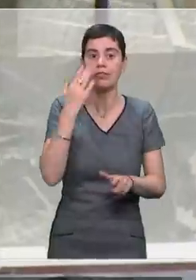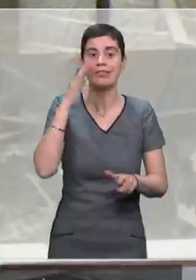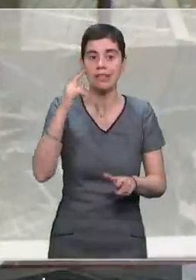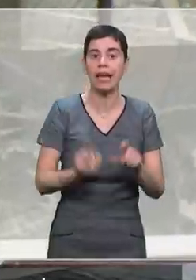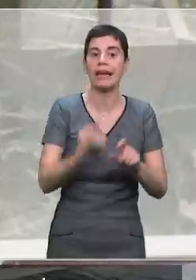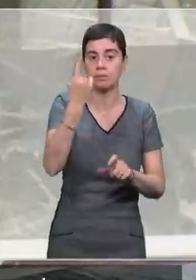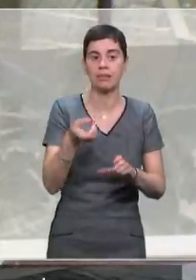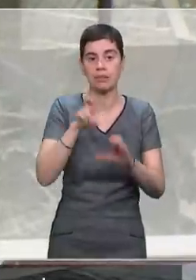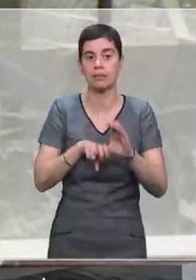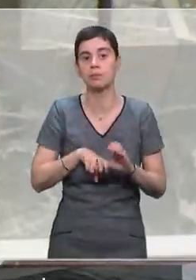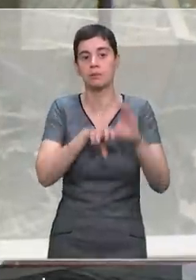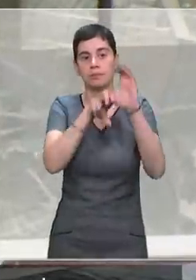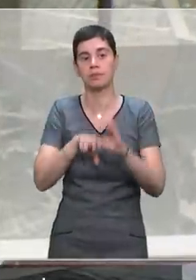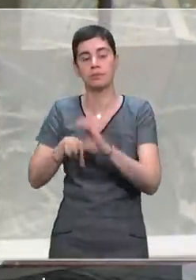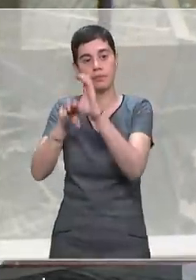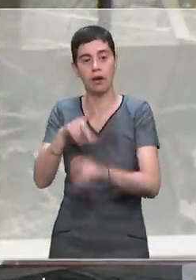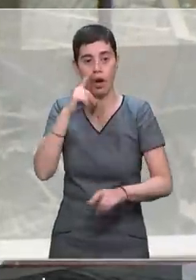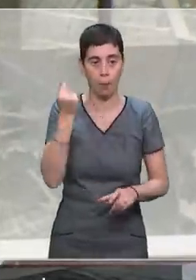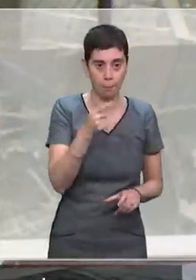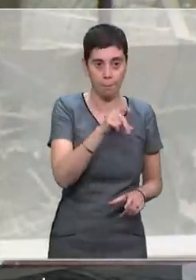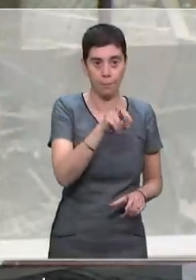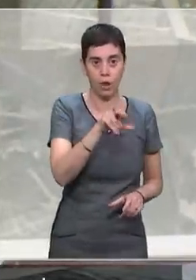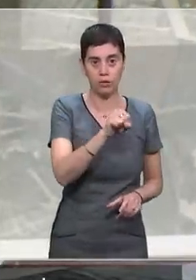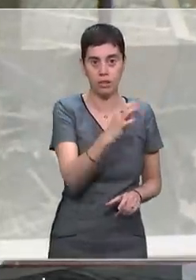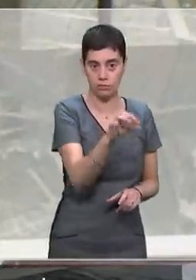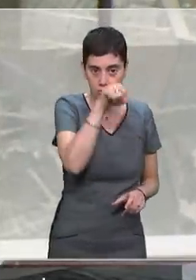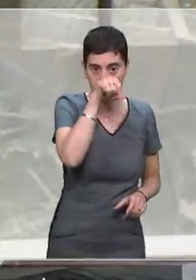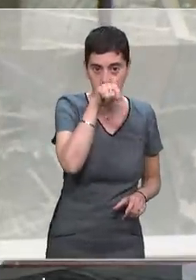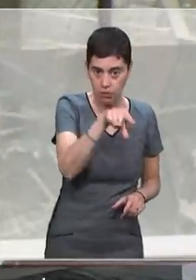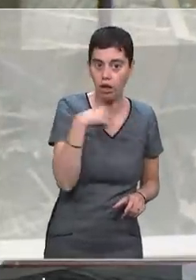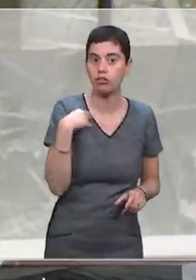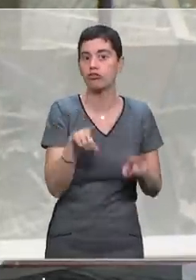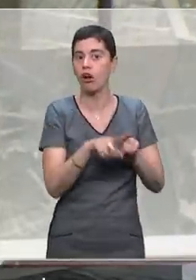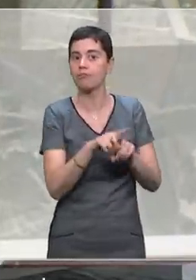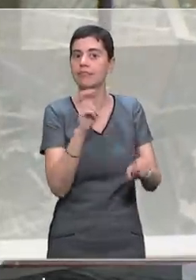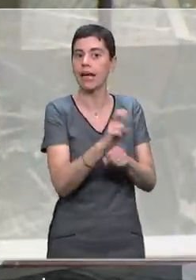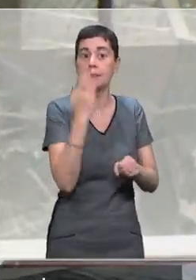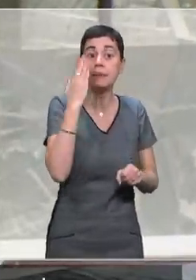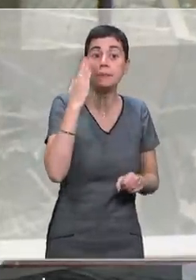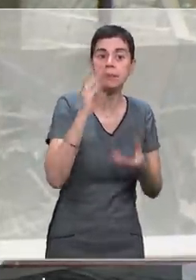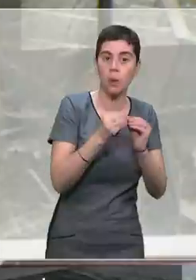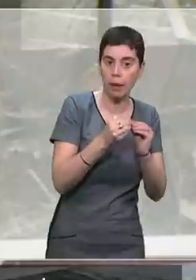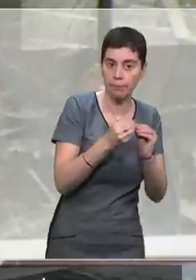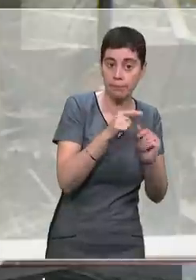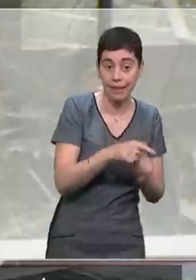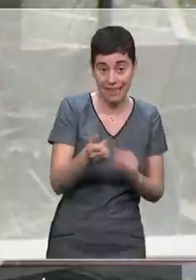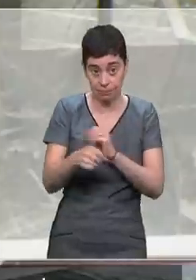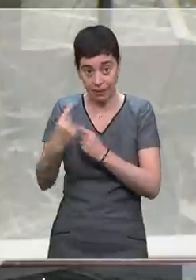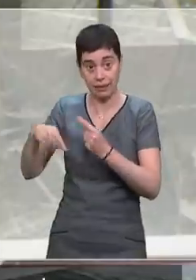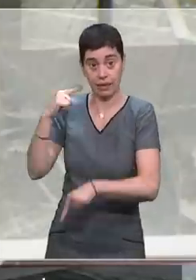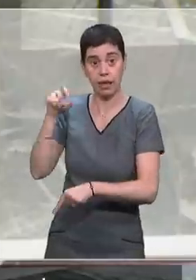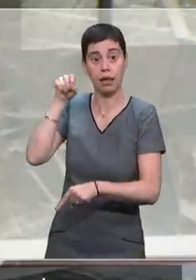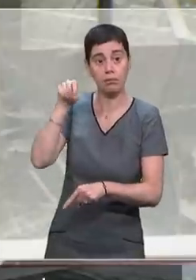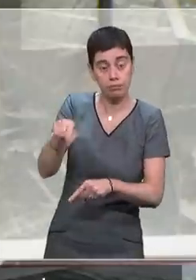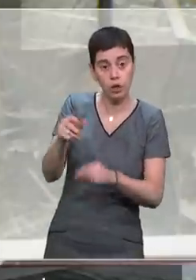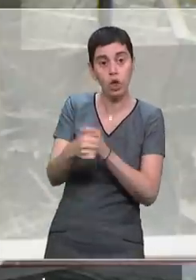été sélectionnés. D'abord Arnaud Prost, retenu pour la réserve. Et la semaine dernière, c'était la semaine de